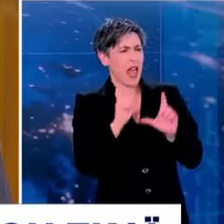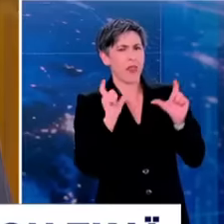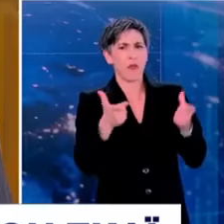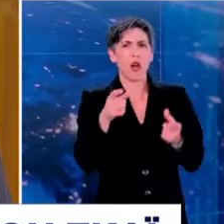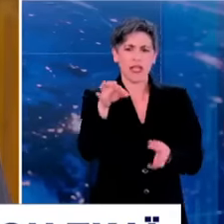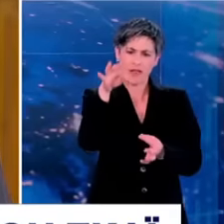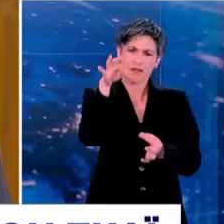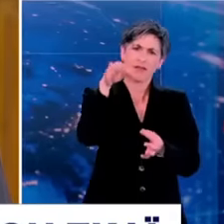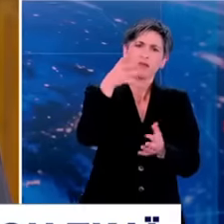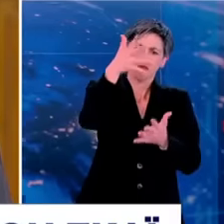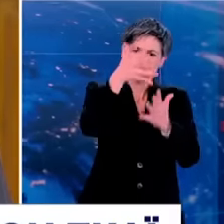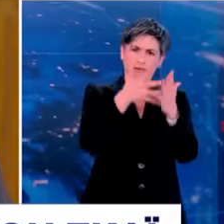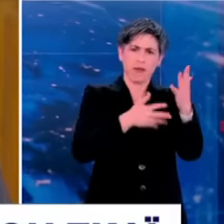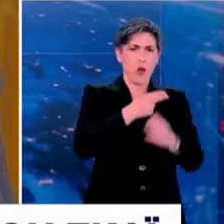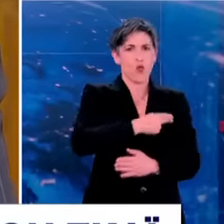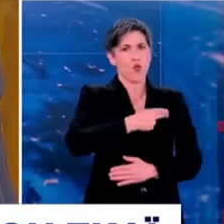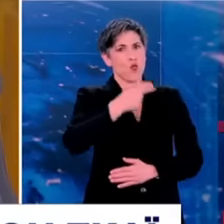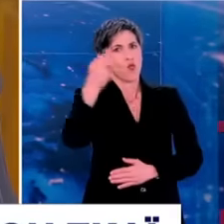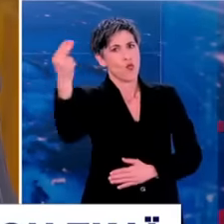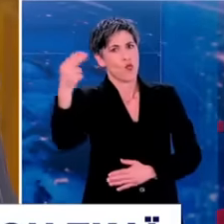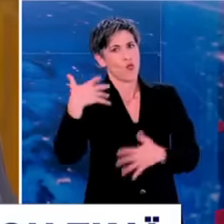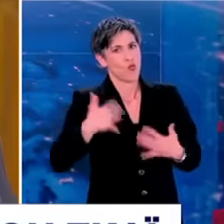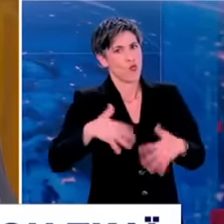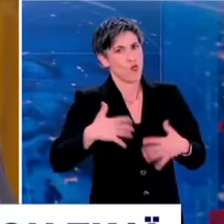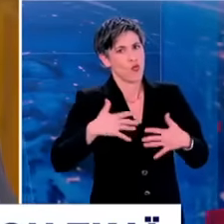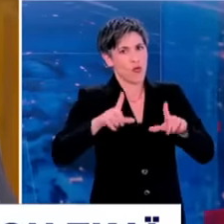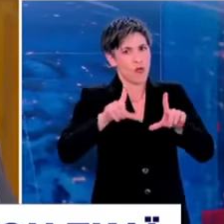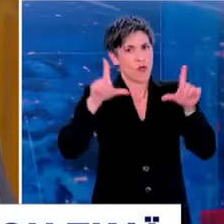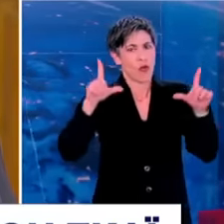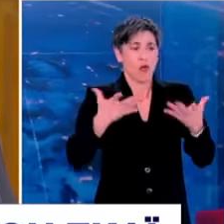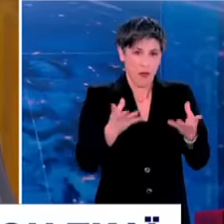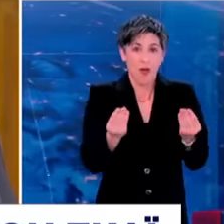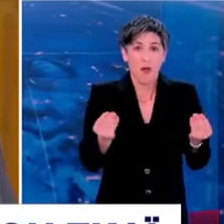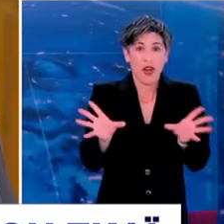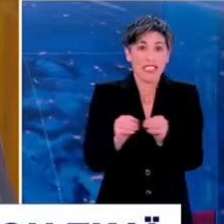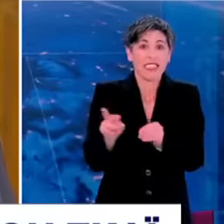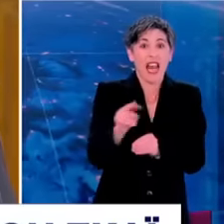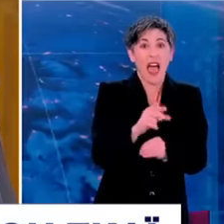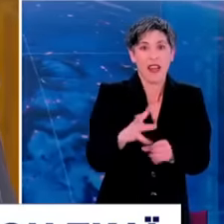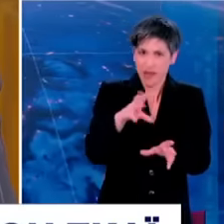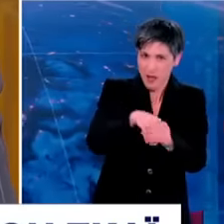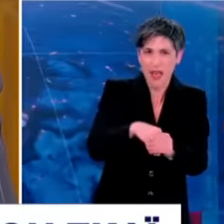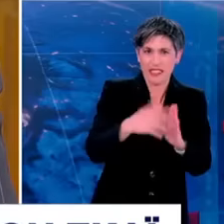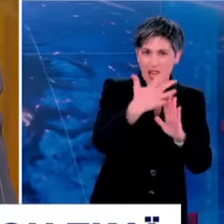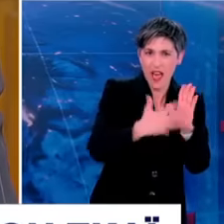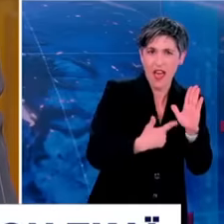με πολλούς celebrities, είναι και πάρα πολλοί συναδελφοί μου ανάμεσά τους, αλλά